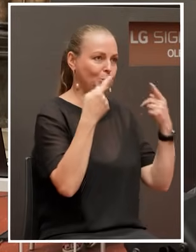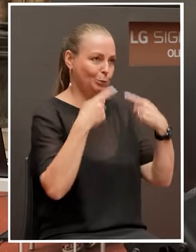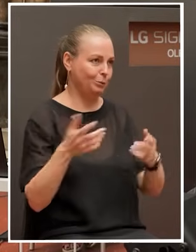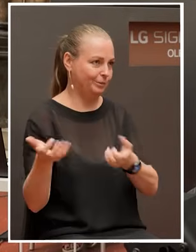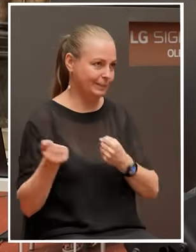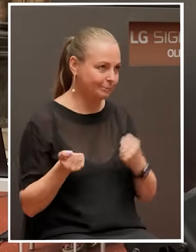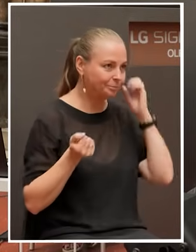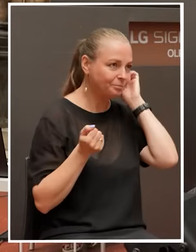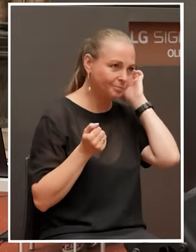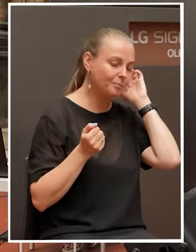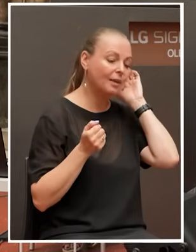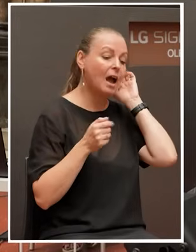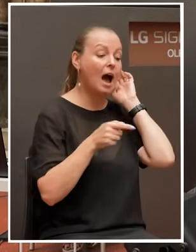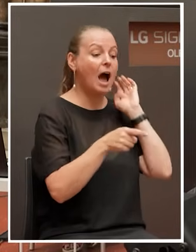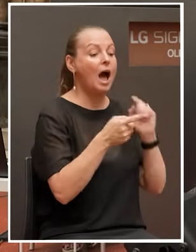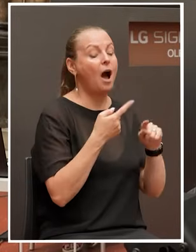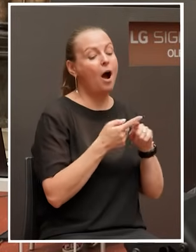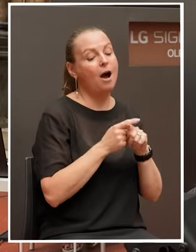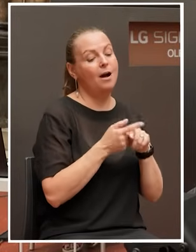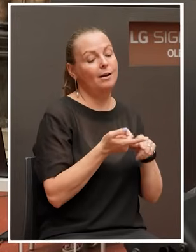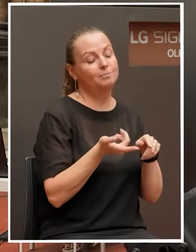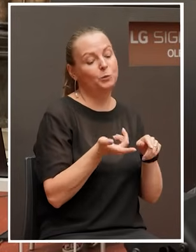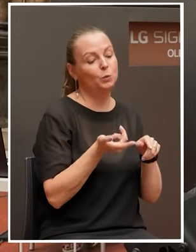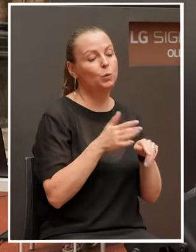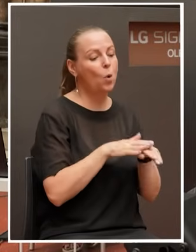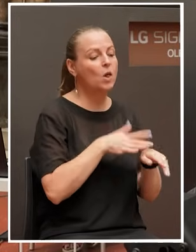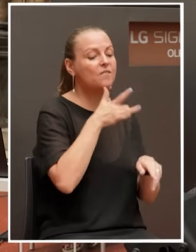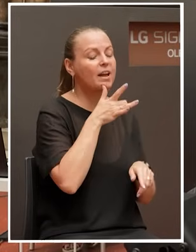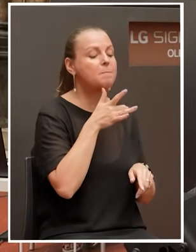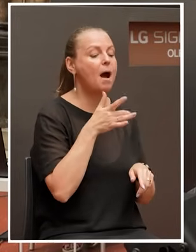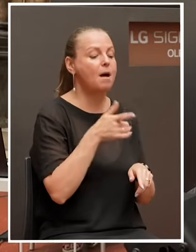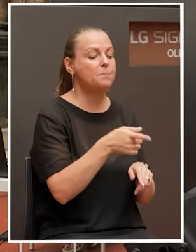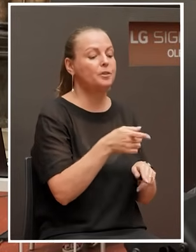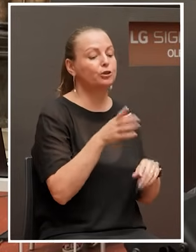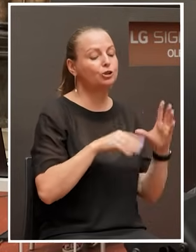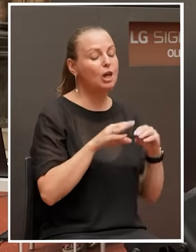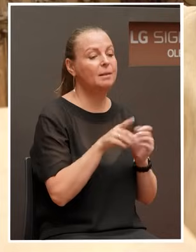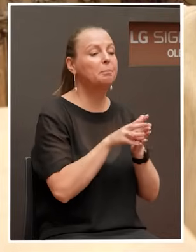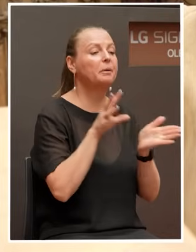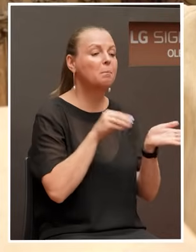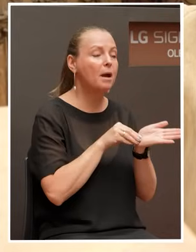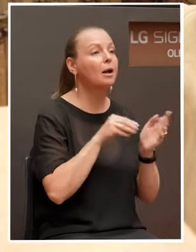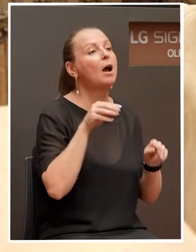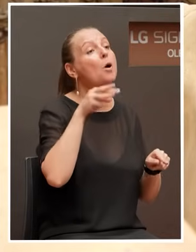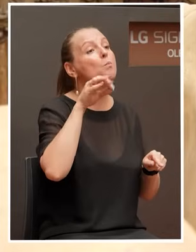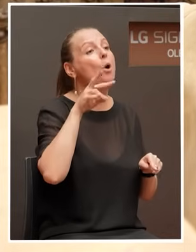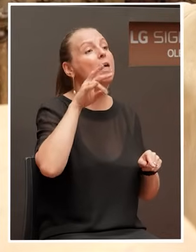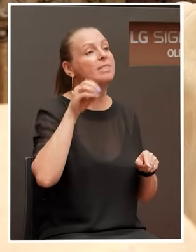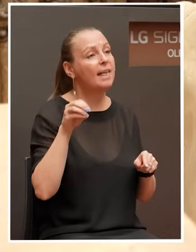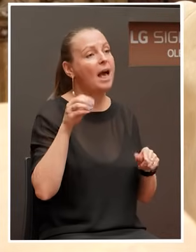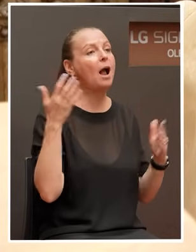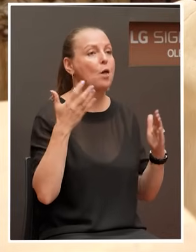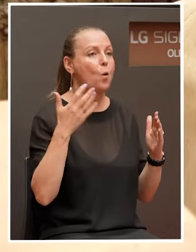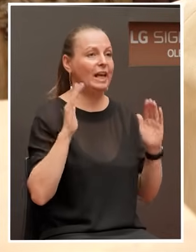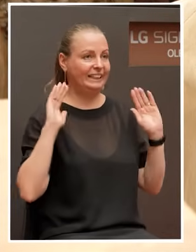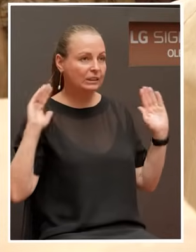время они рассматривались как такой пример действительно Моне, изолирующего